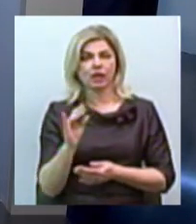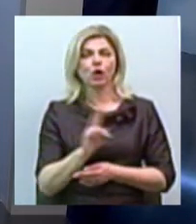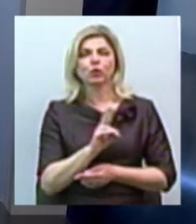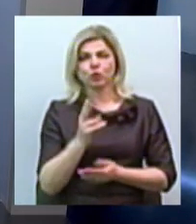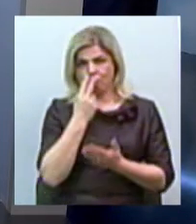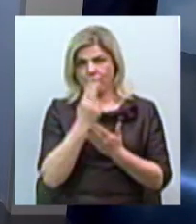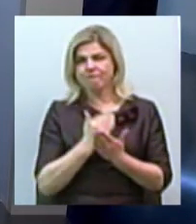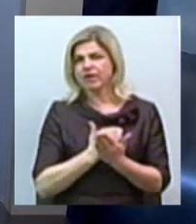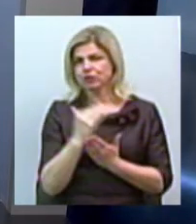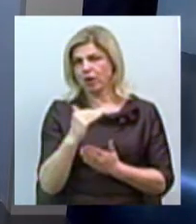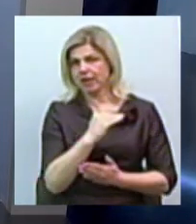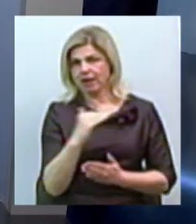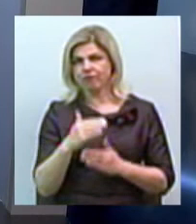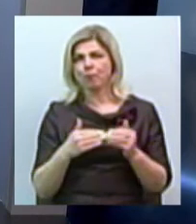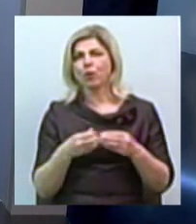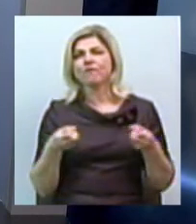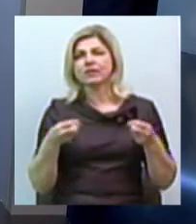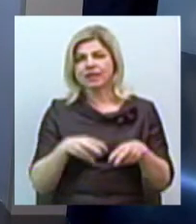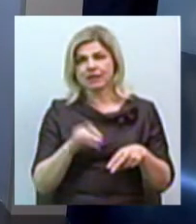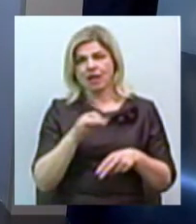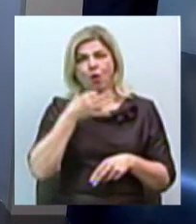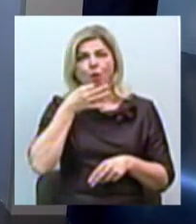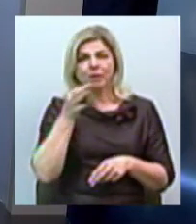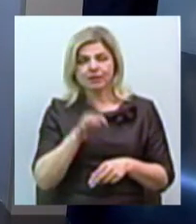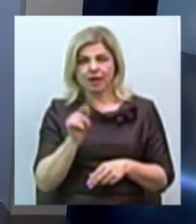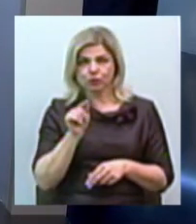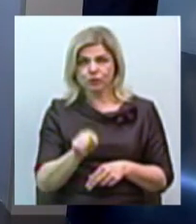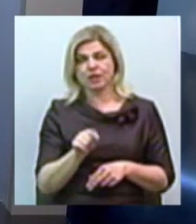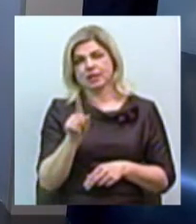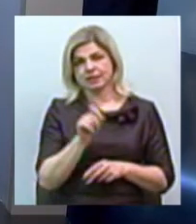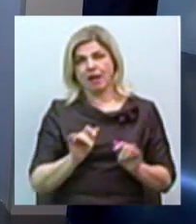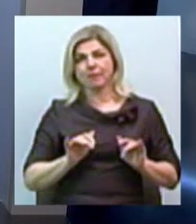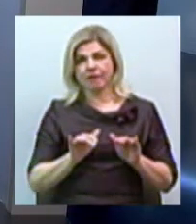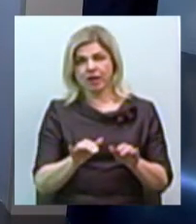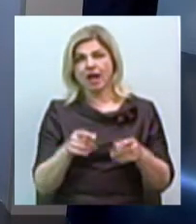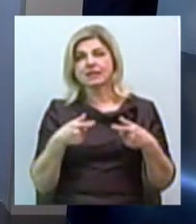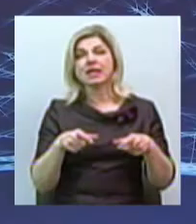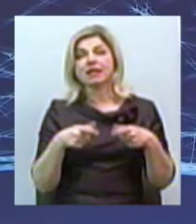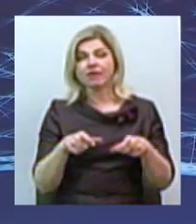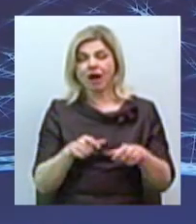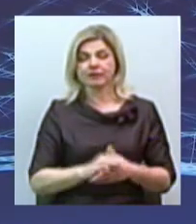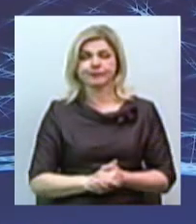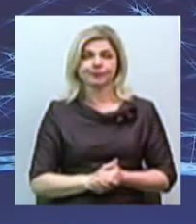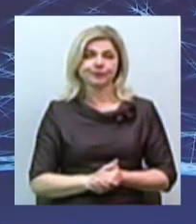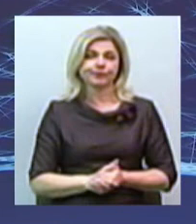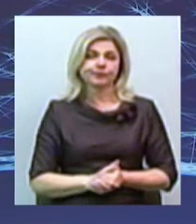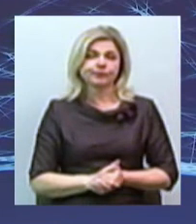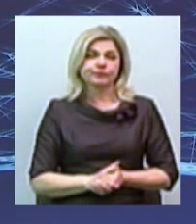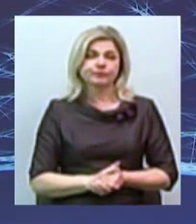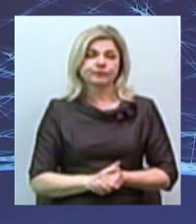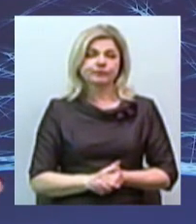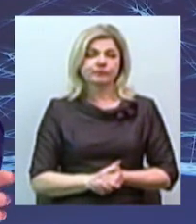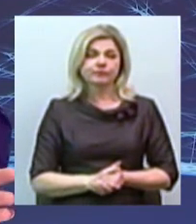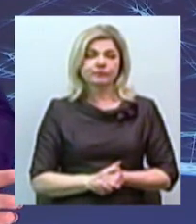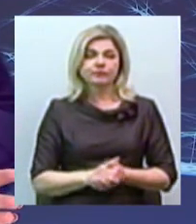високий рівень професіоналізму і компетентності саме за процедурою сертифікації. Сертифікація на